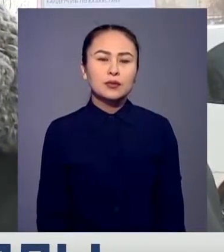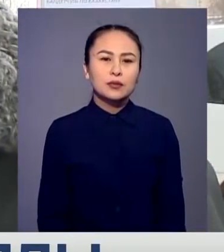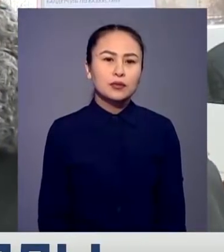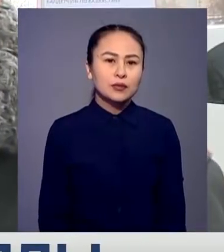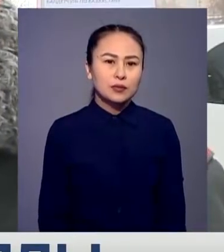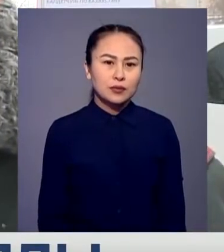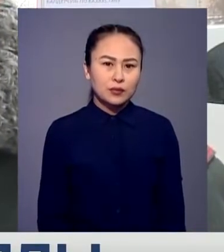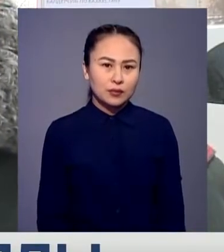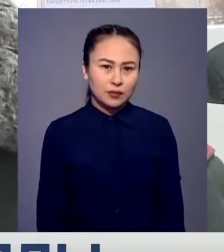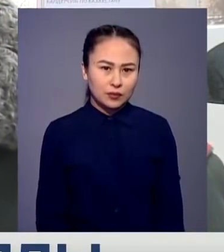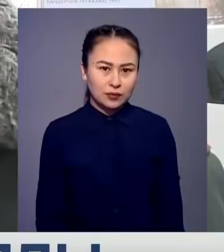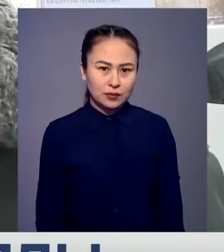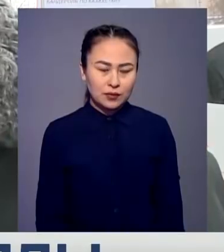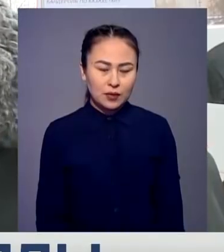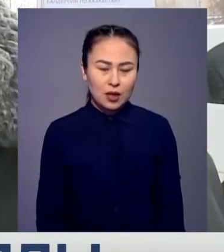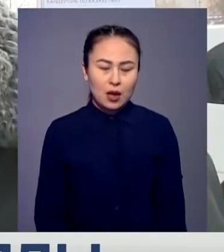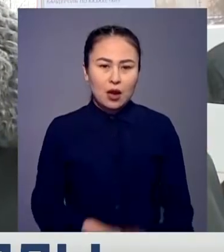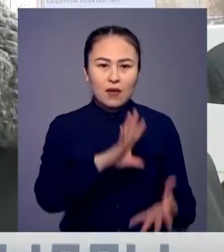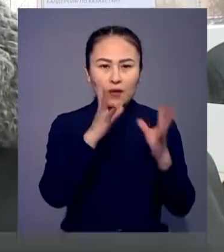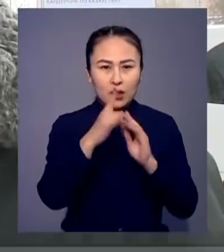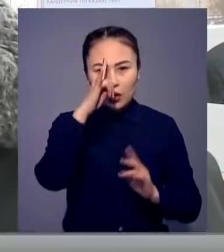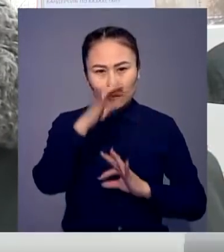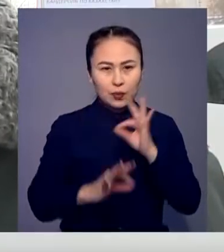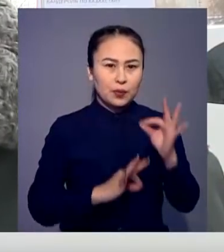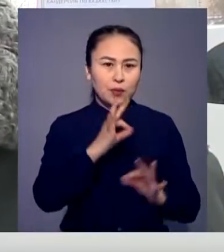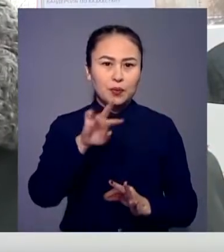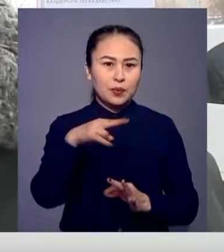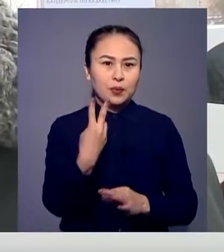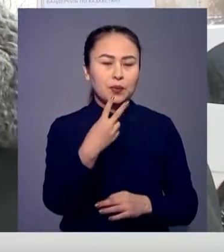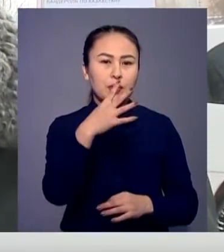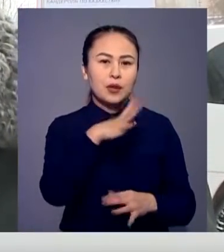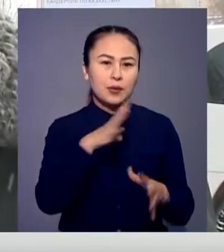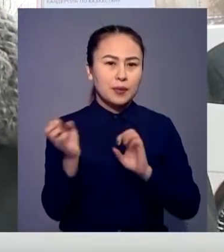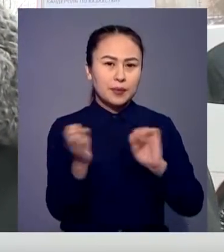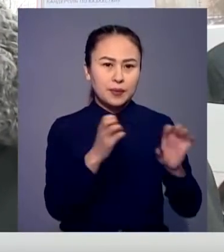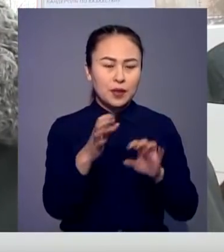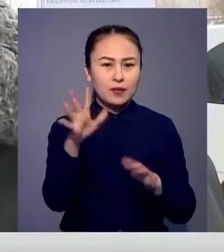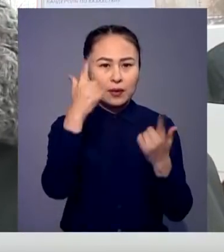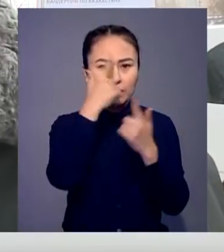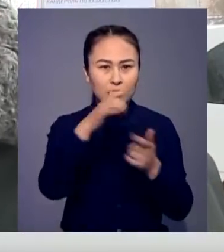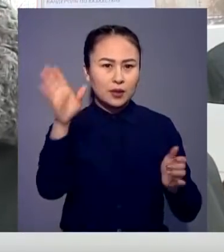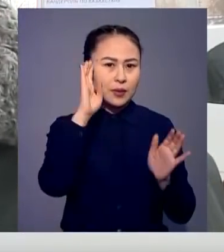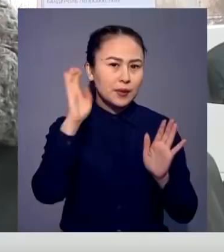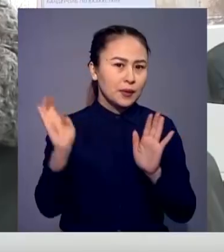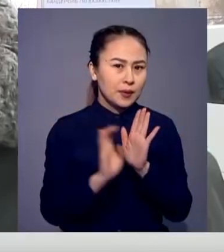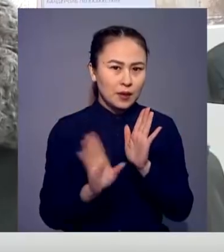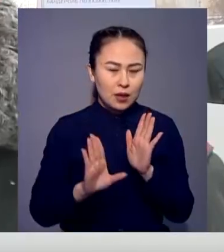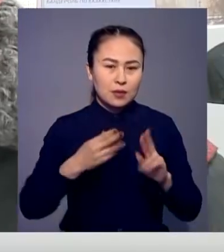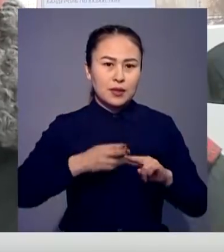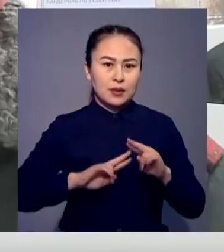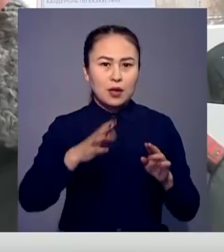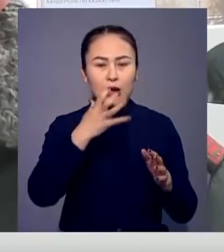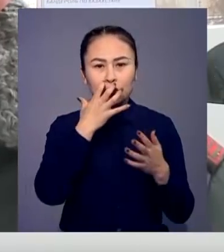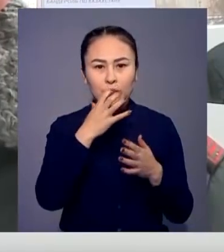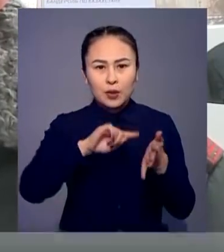Из перемотов было извлечено. Жалпы өткен тәулікте 22 көлік қар құрсауынан шығарылды. Олардың көбі ескертуді елемей жолға шыққандар. Ал жылыту